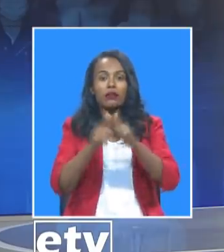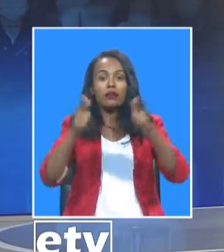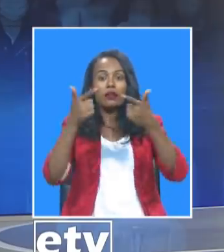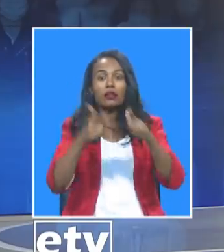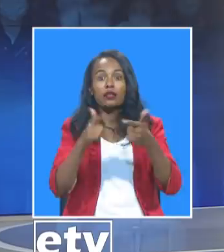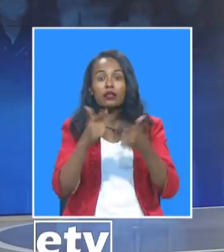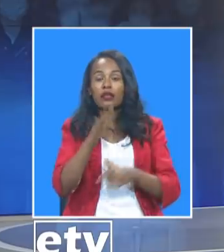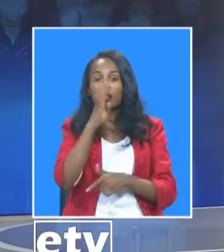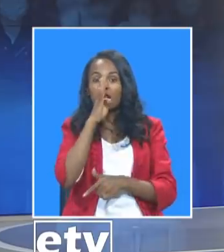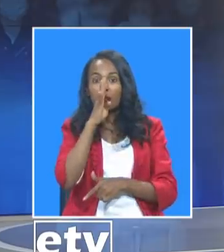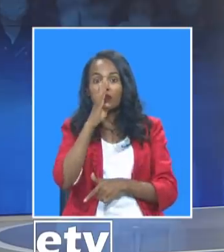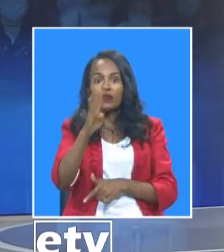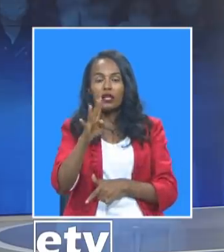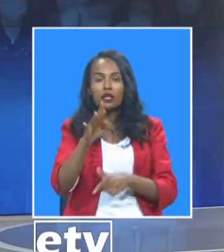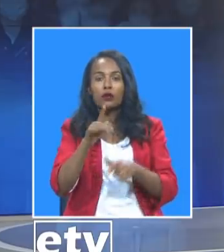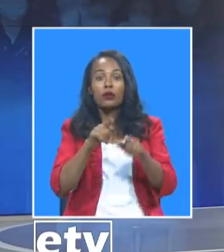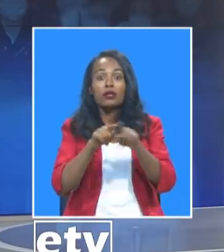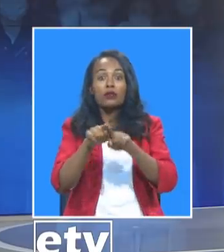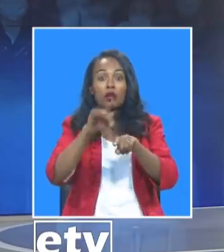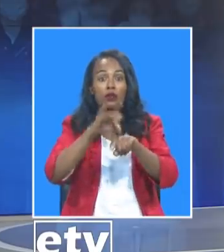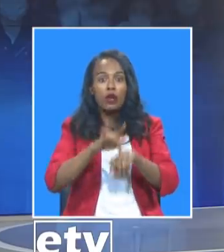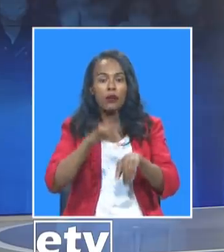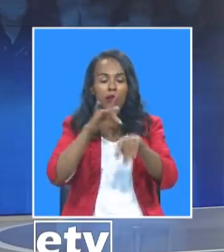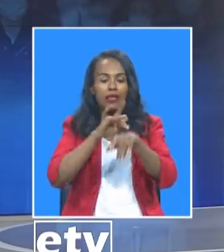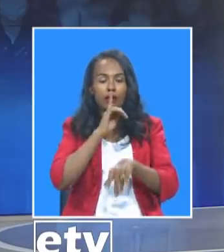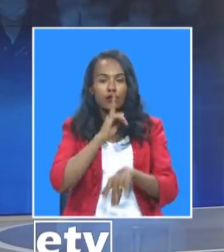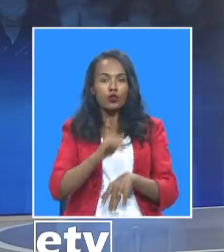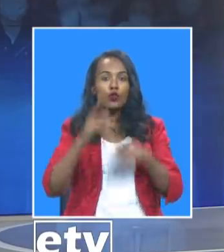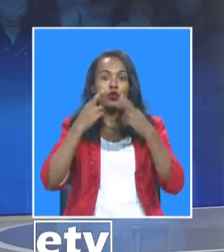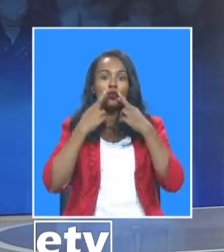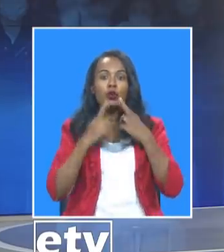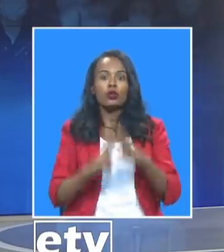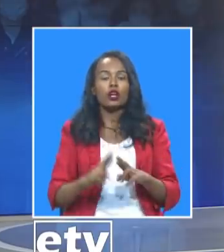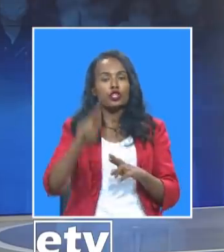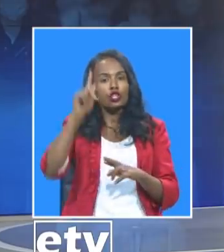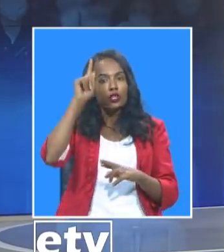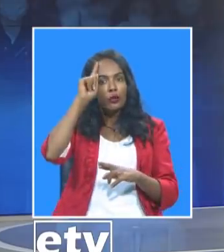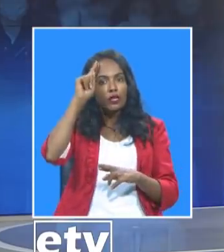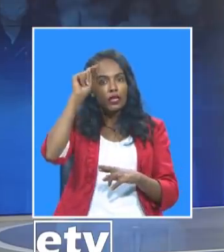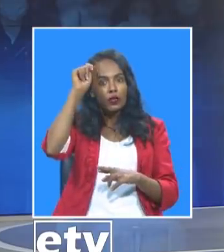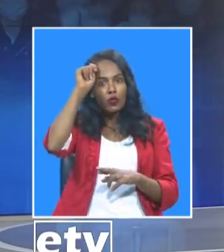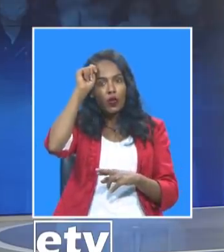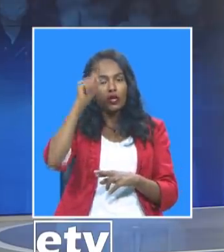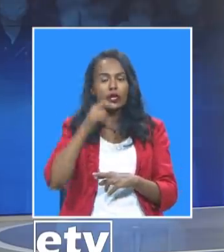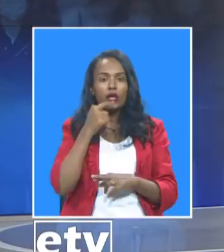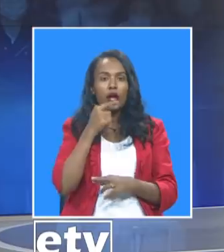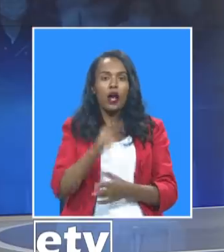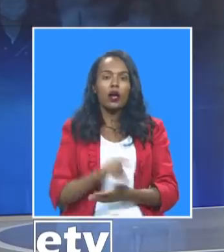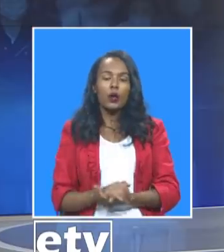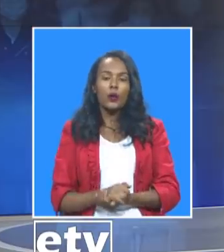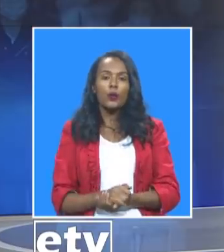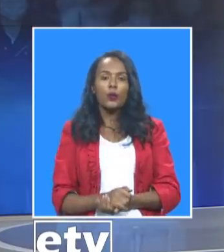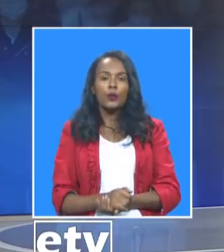እድል እንደሚፈጥርለትም በስምምነቱ ወቅት መጠቀሱን ነው ሪፖርተራችን ንብረት የተሆነ የዘገበው።